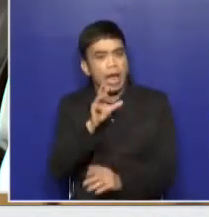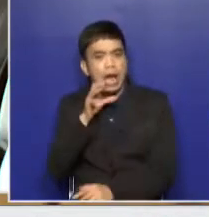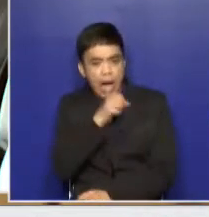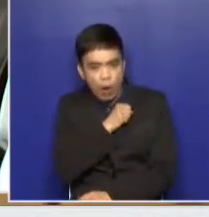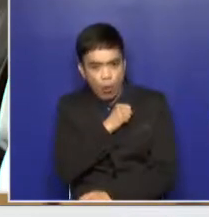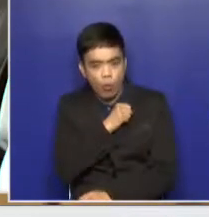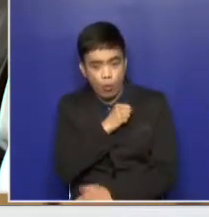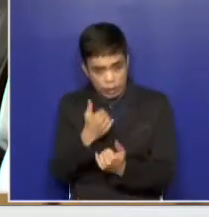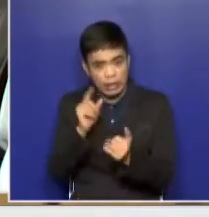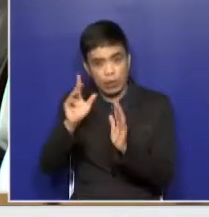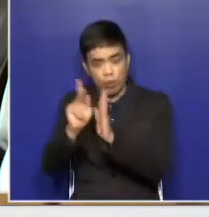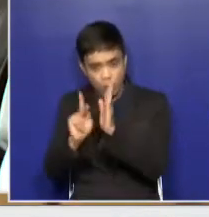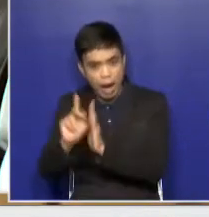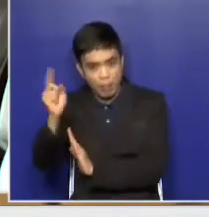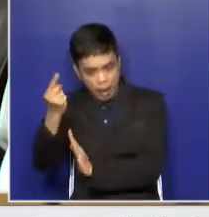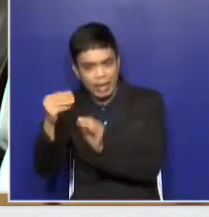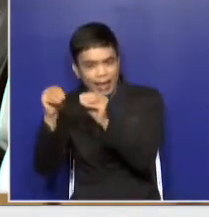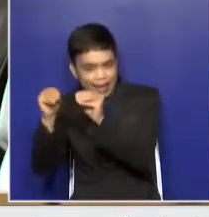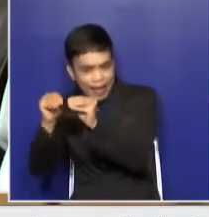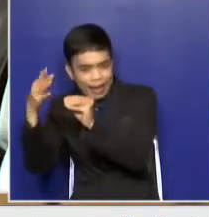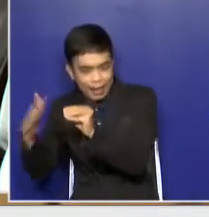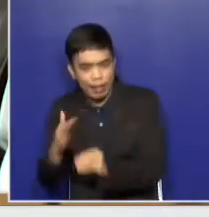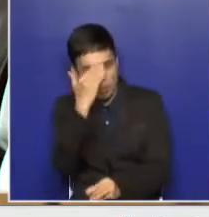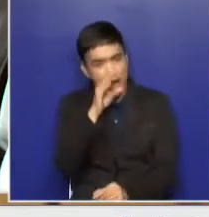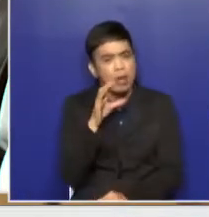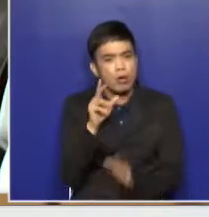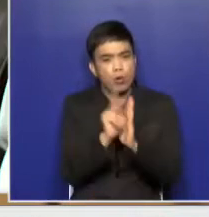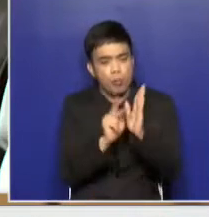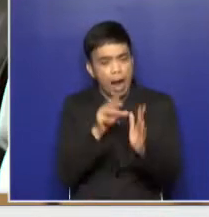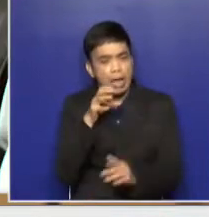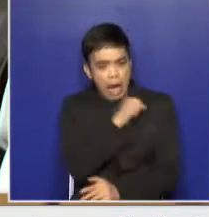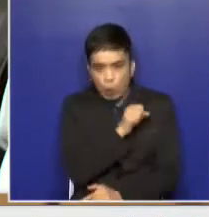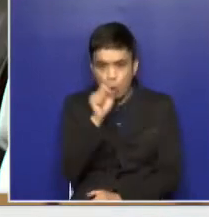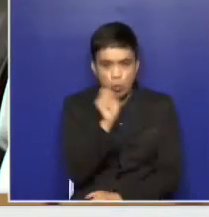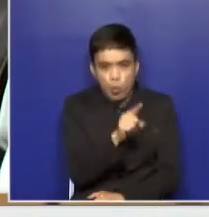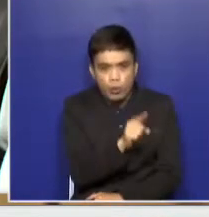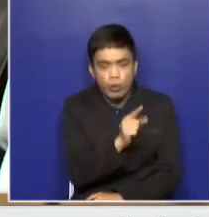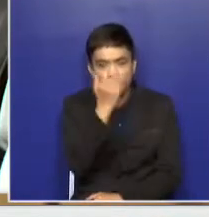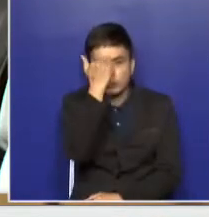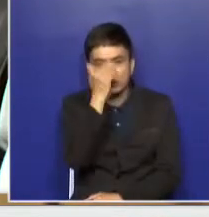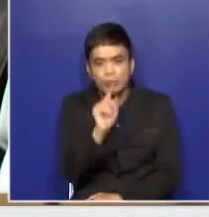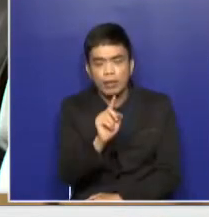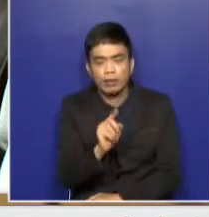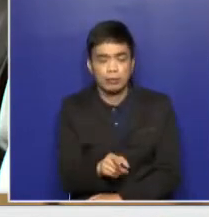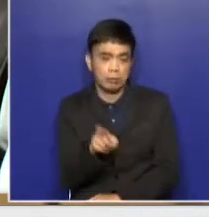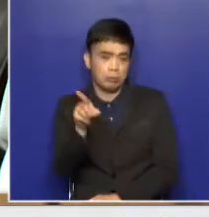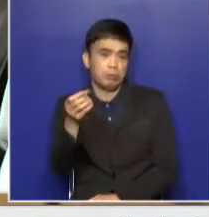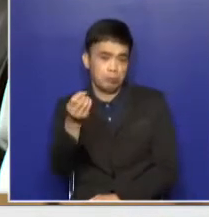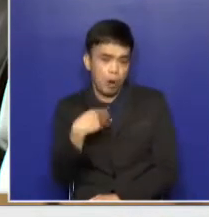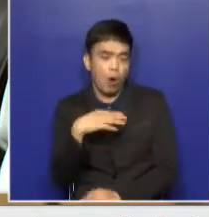ครับอันนี้คือประเด็นในประเด็นที่หนึ่งความพร้อมของคณะกรรมการกสทช.ชุดนี้นะครับถ้าบอกว่ายังไม่มีความพร้